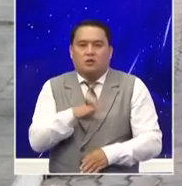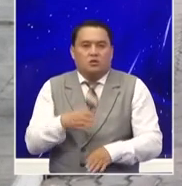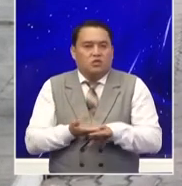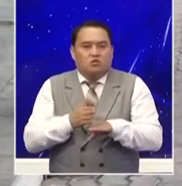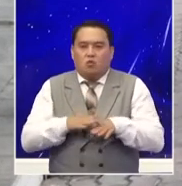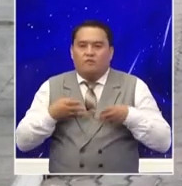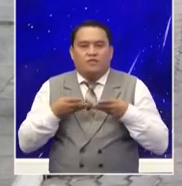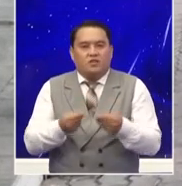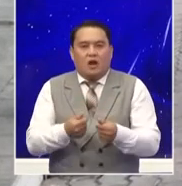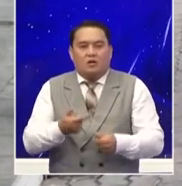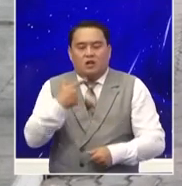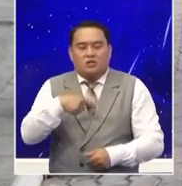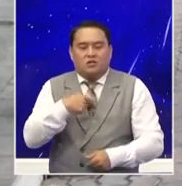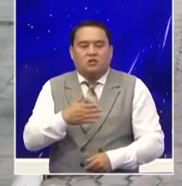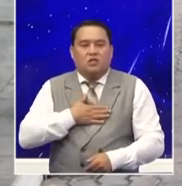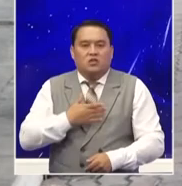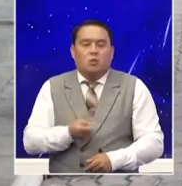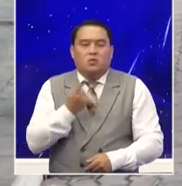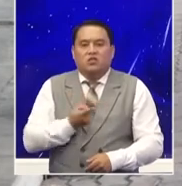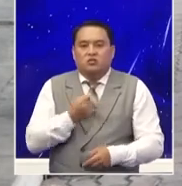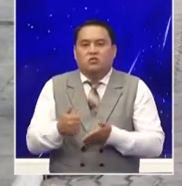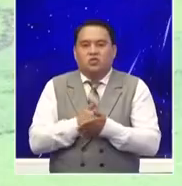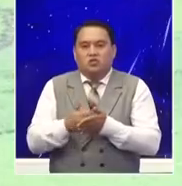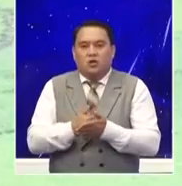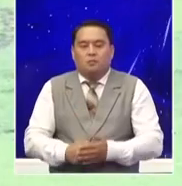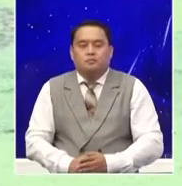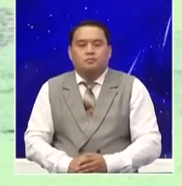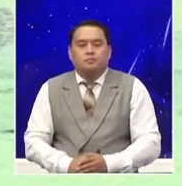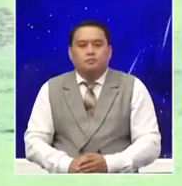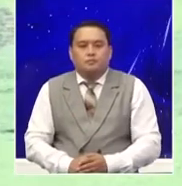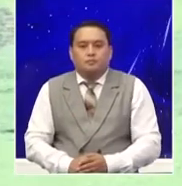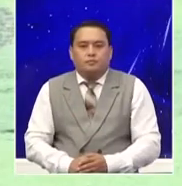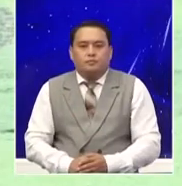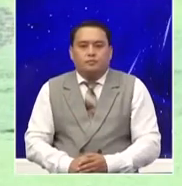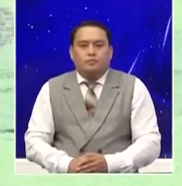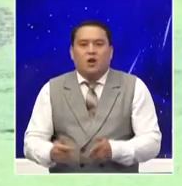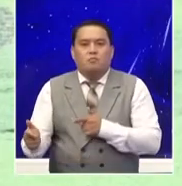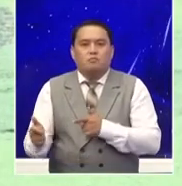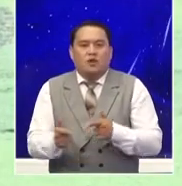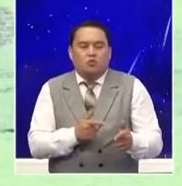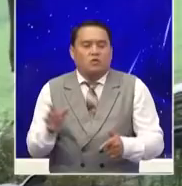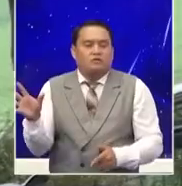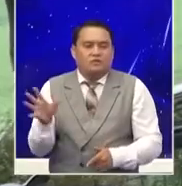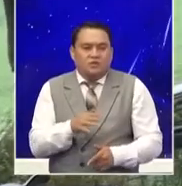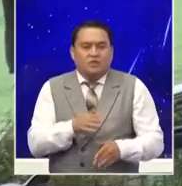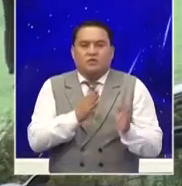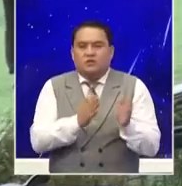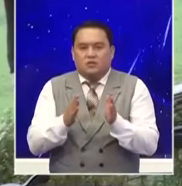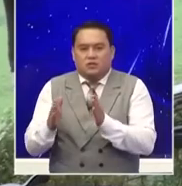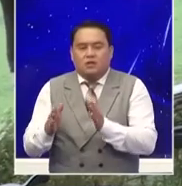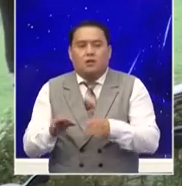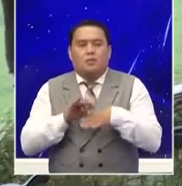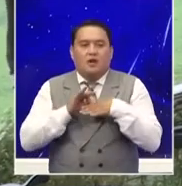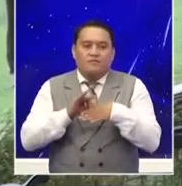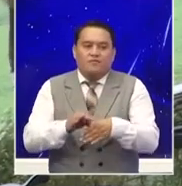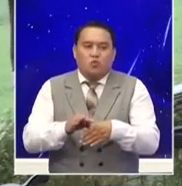сильно влияет на наши достижения в будущем. Спортсмены ведут подготовку, соблюдая все санитарные требования. Потому тренировки